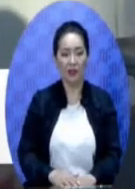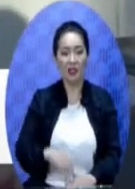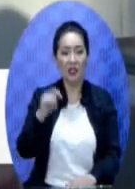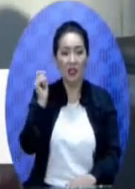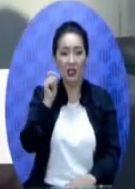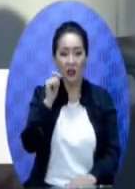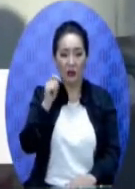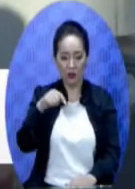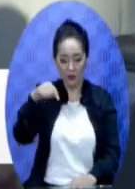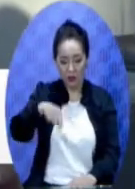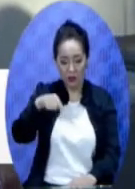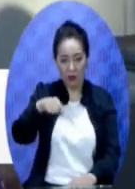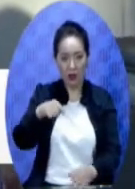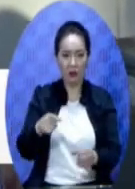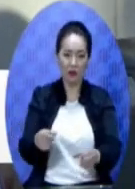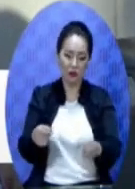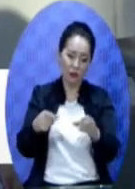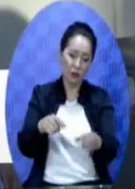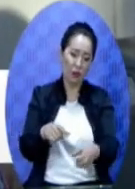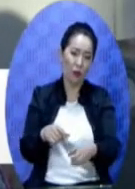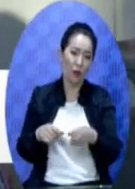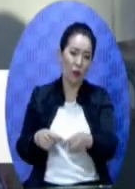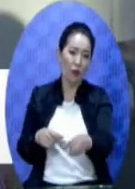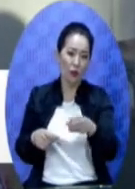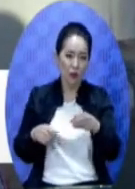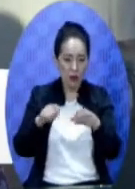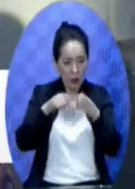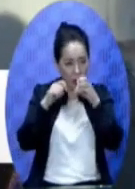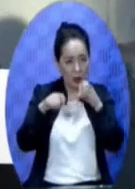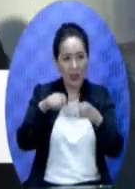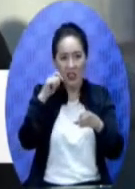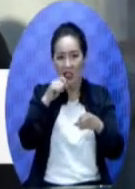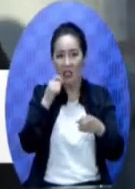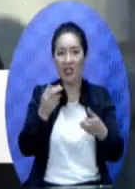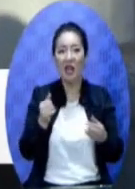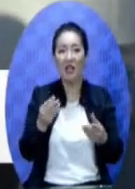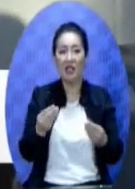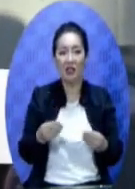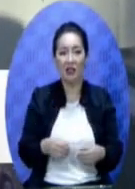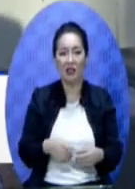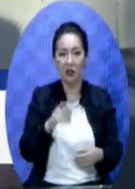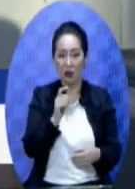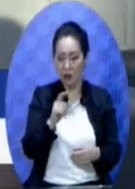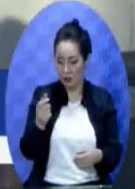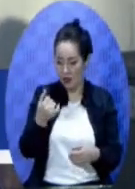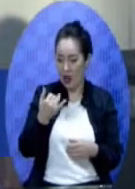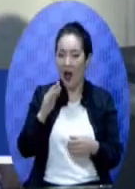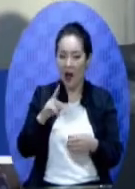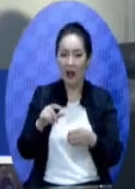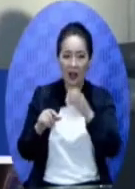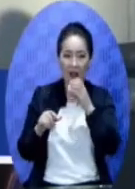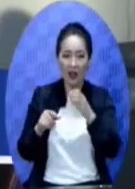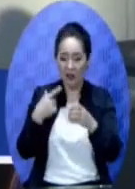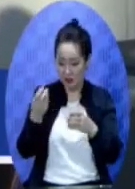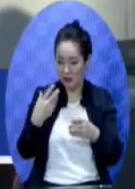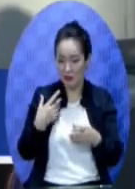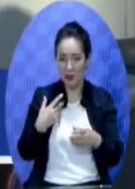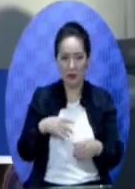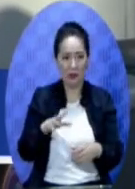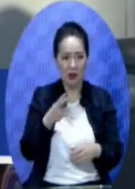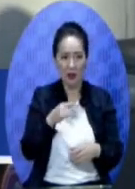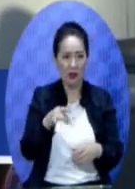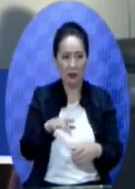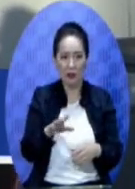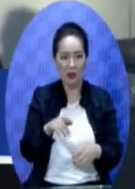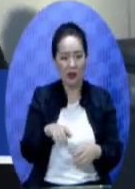одоо цоргоор нь гоожуулж байгаа туу эсвэл аяг ашиглаж байгаа туу? Юу, уулна л хүмүүс аяг ашигла гэдэг. Гэхдээ би яг тэр